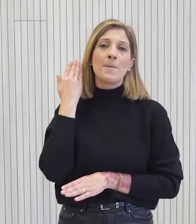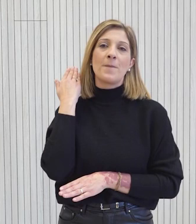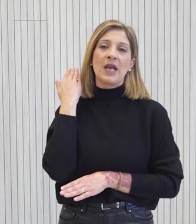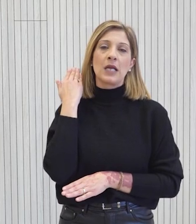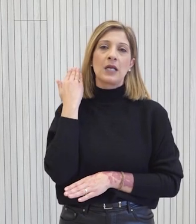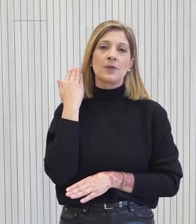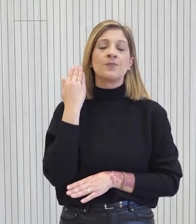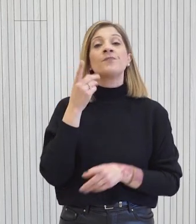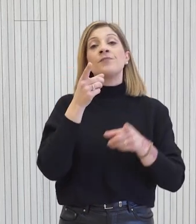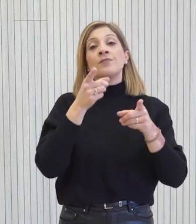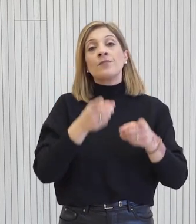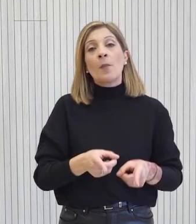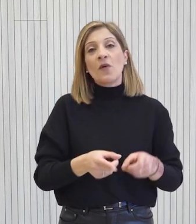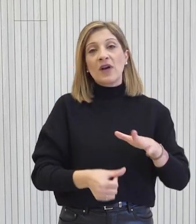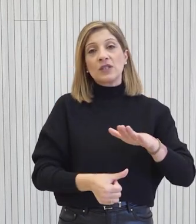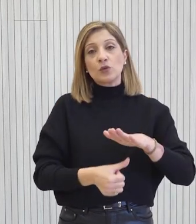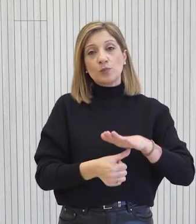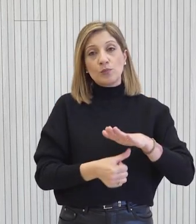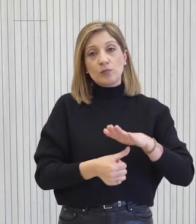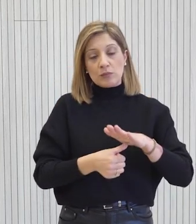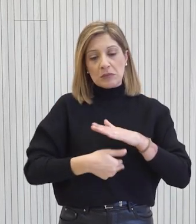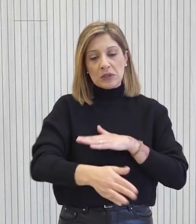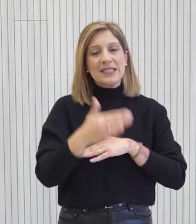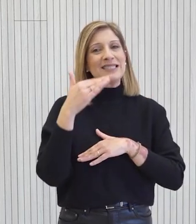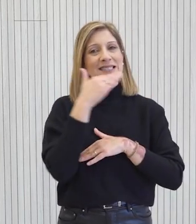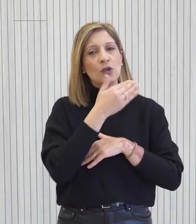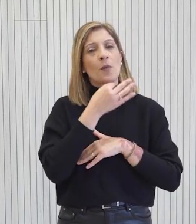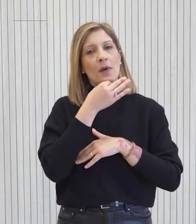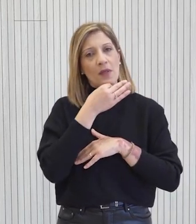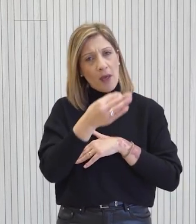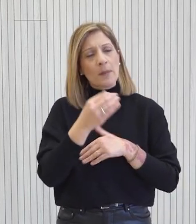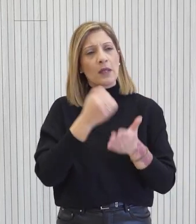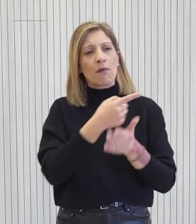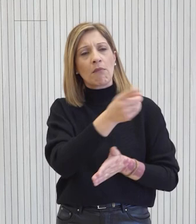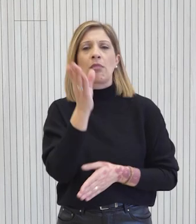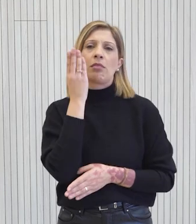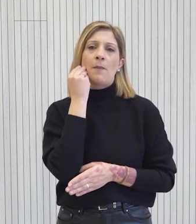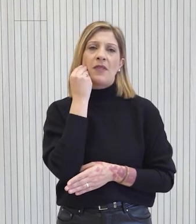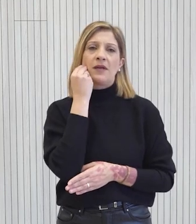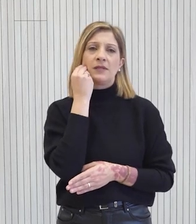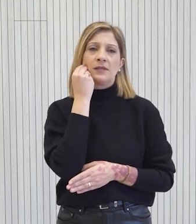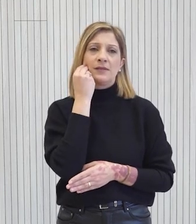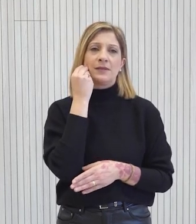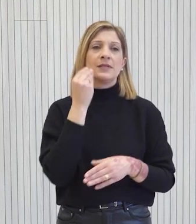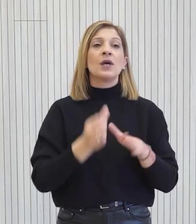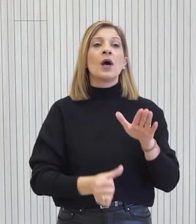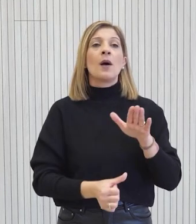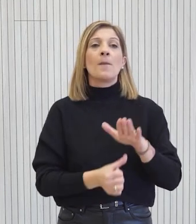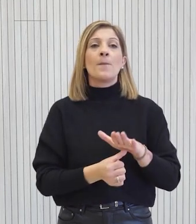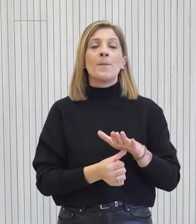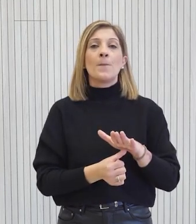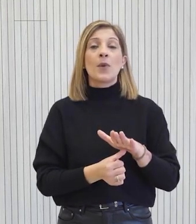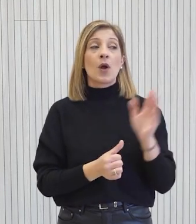Με την απόφαση του Πρόεδρου της Δημοκρατίας θα ανακοινωθεί το συγκεκριμένο δυνατότητα και θα ενημερωθείτε και εσείς. Ο Πρόεδρος της